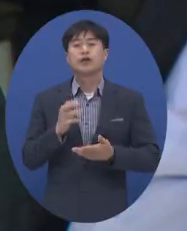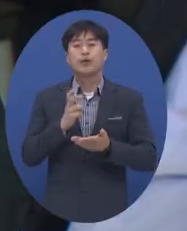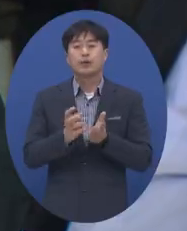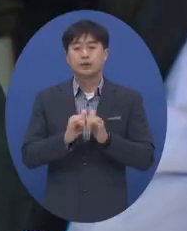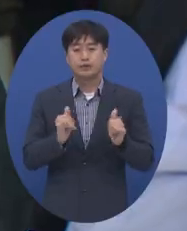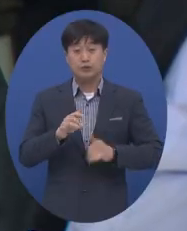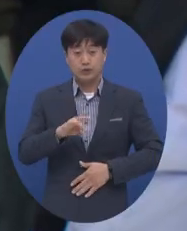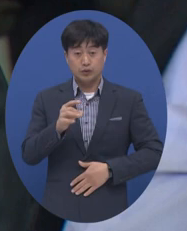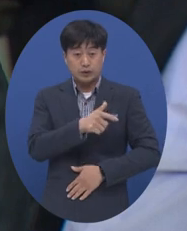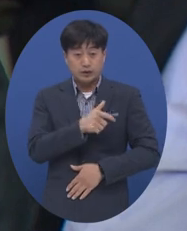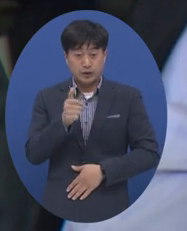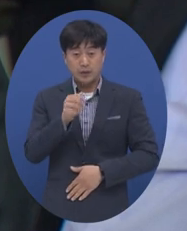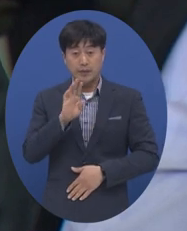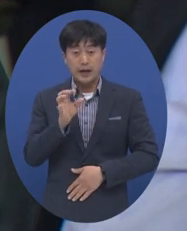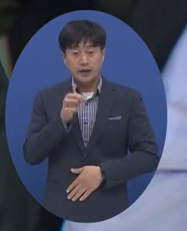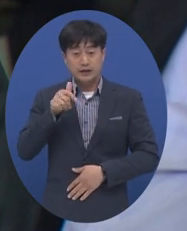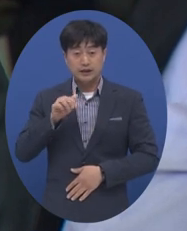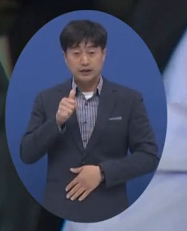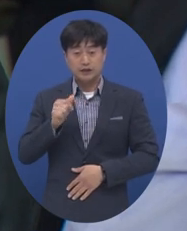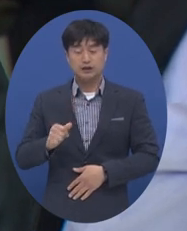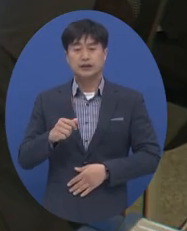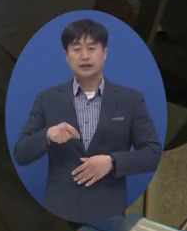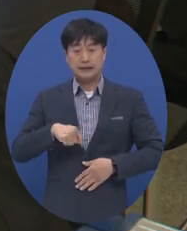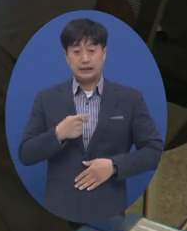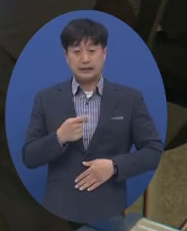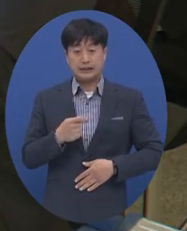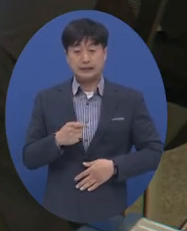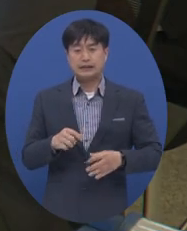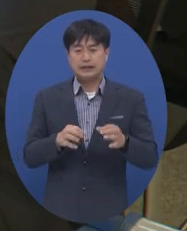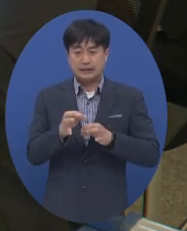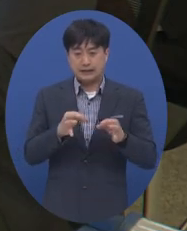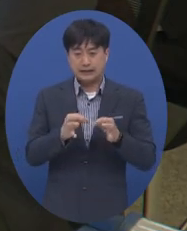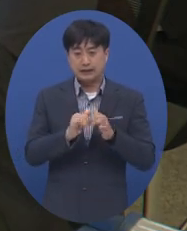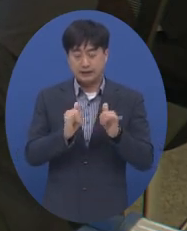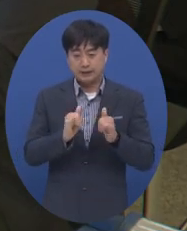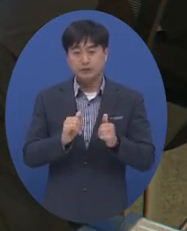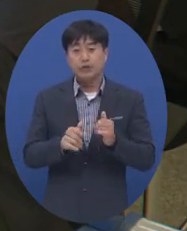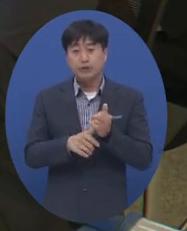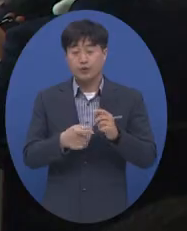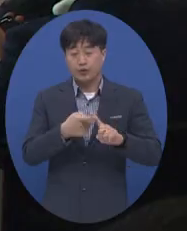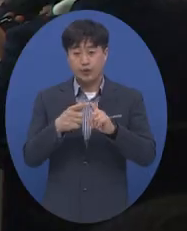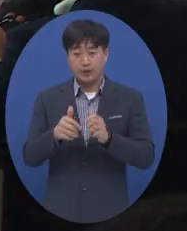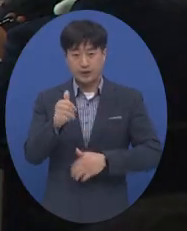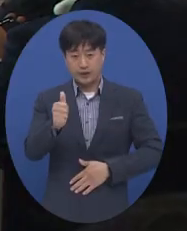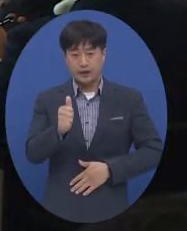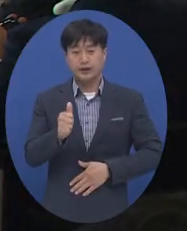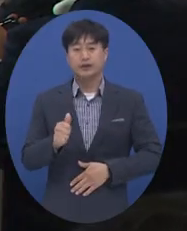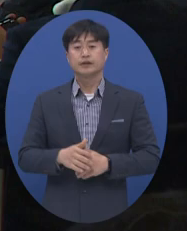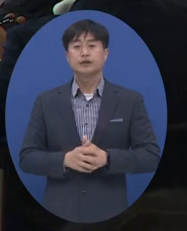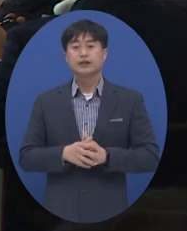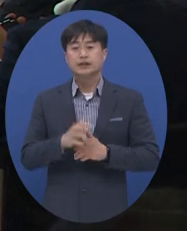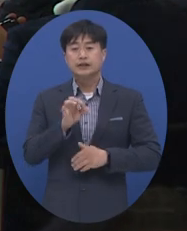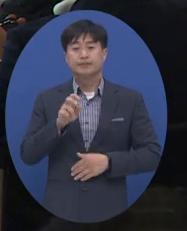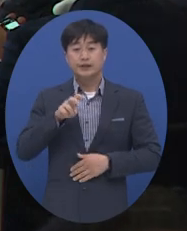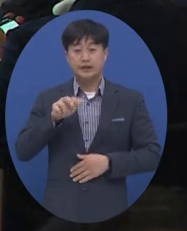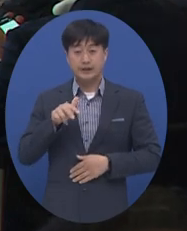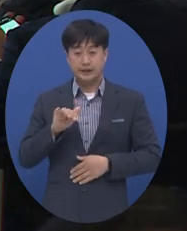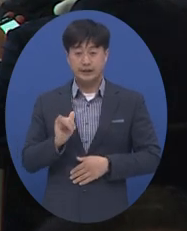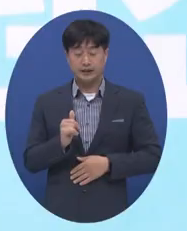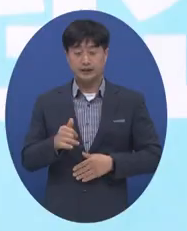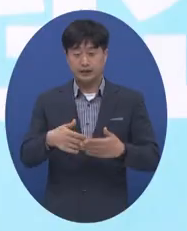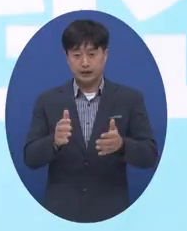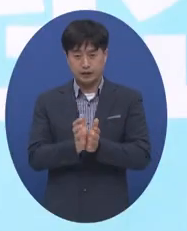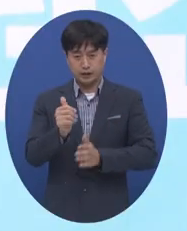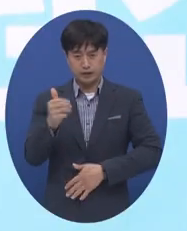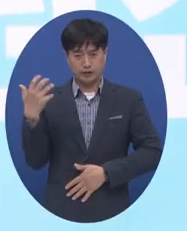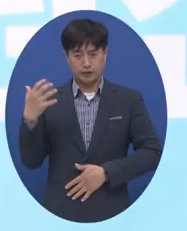초대 이사장은 방기홍, 한국 중소상인 자영업자 총연합회장이, 초대 진흥원장은 임진 전 경기도 정책개발